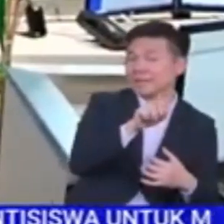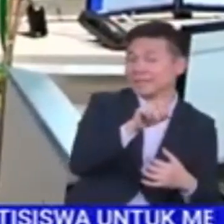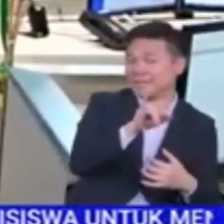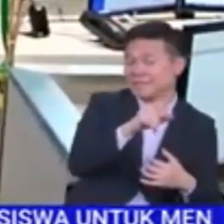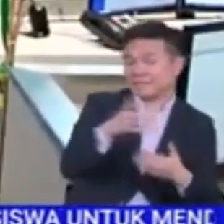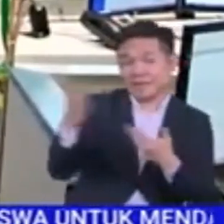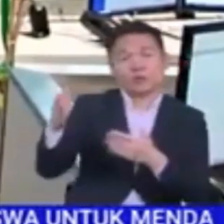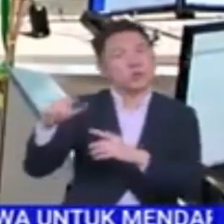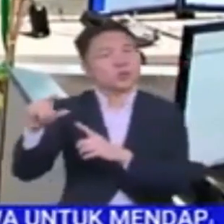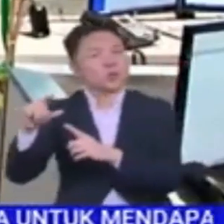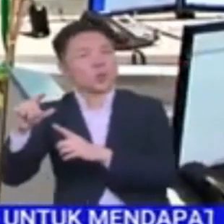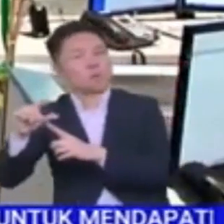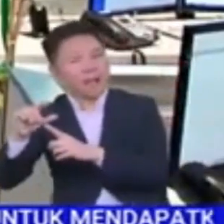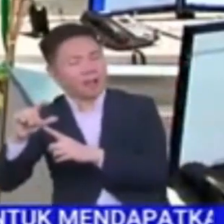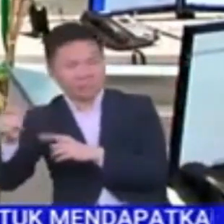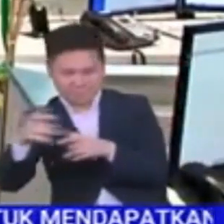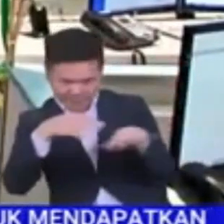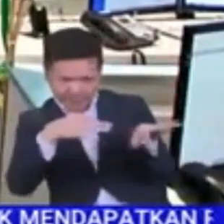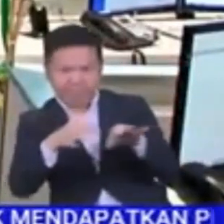Silakan Jasmaidi.